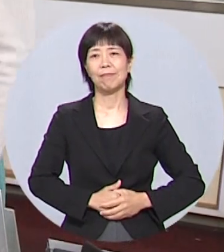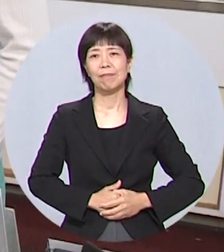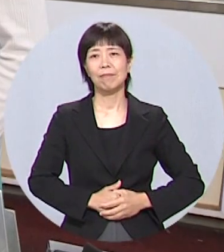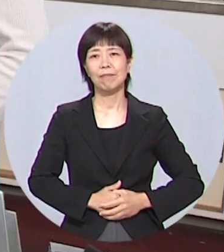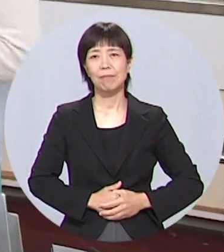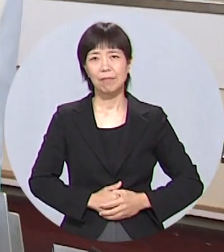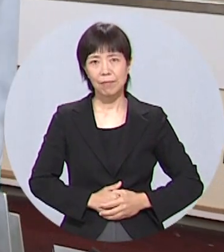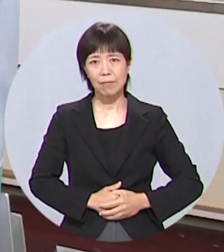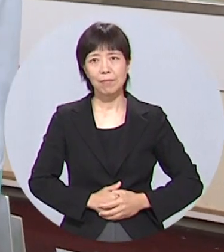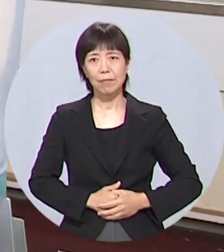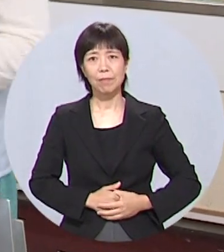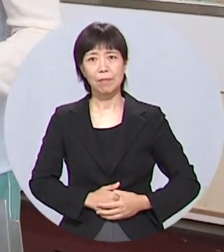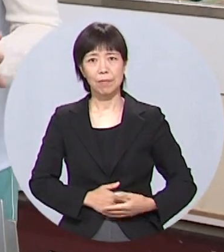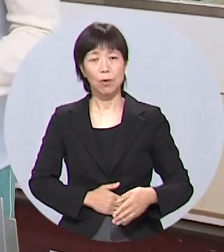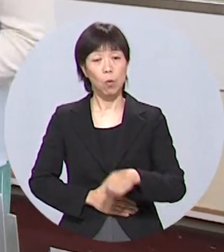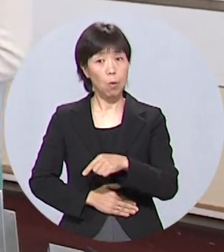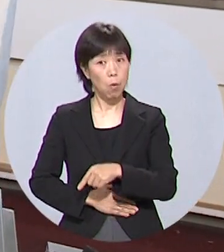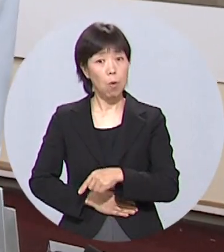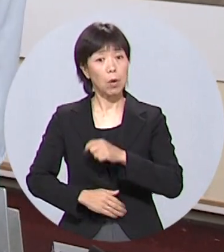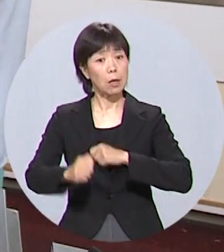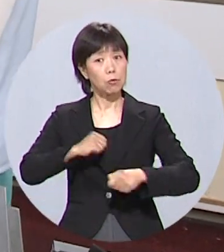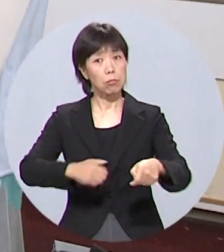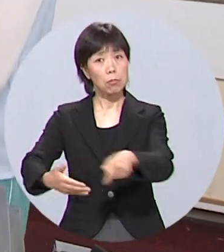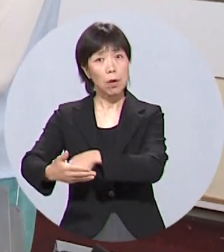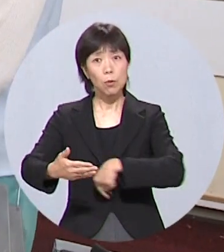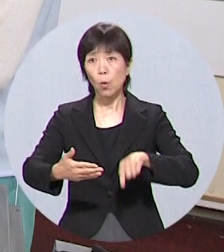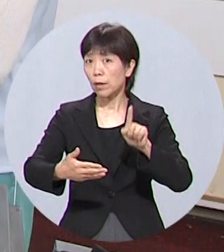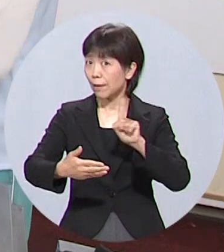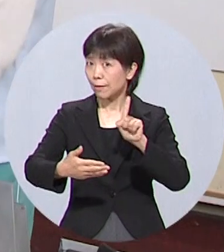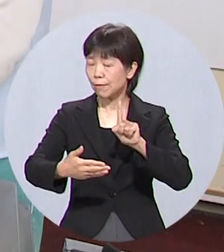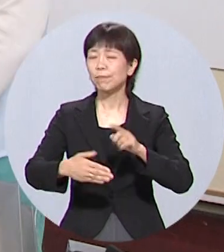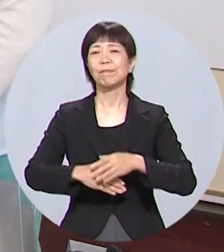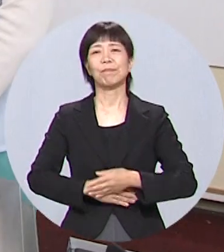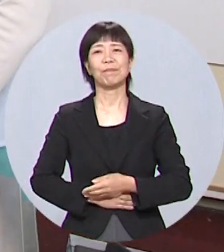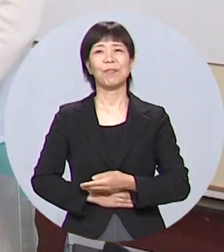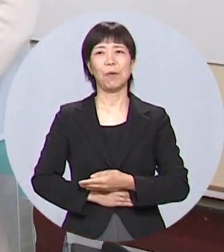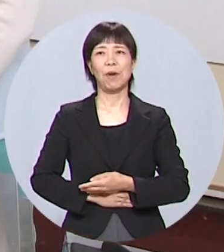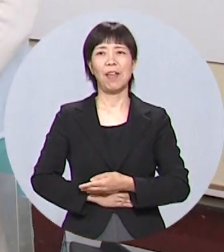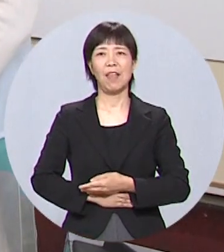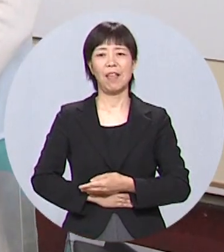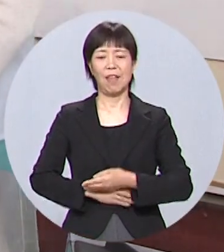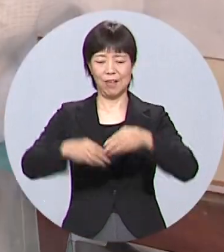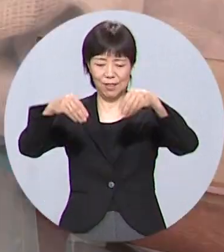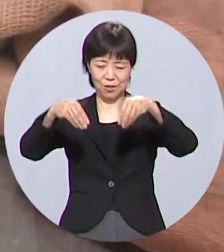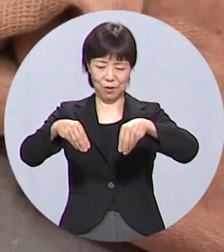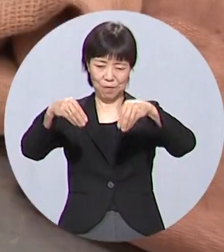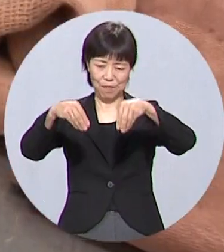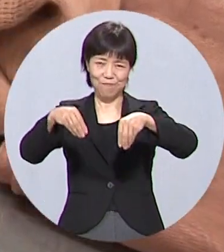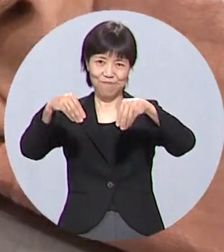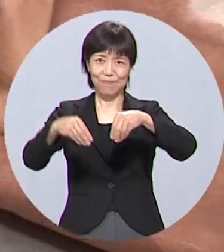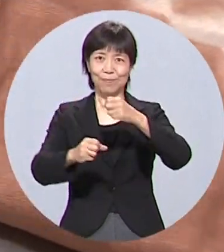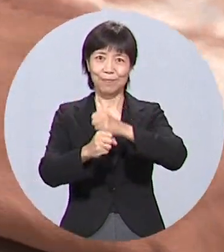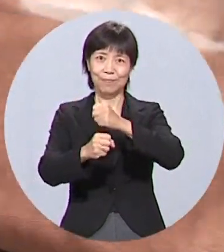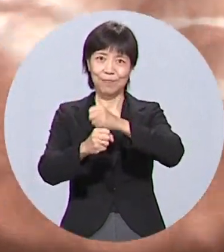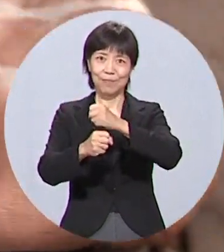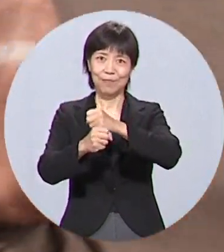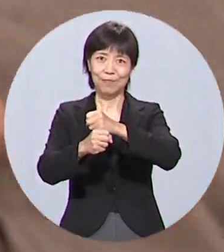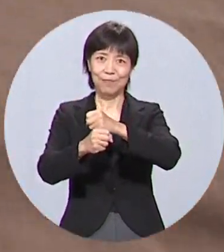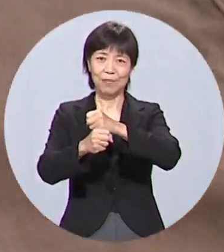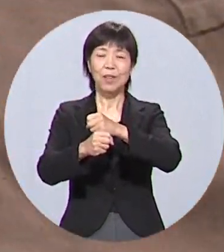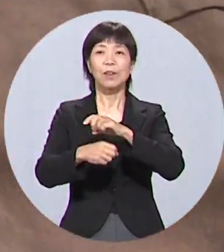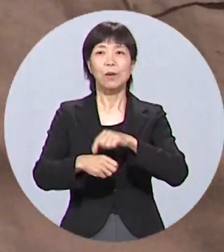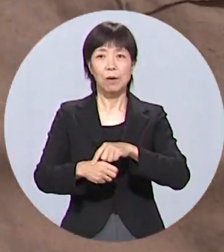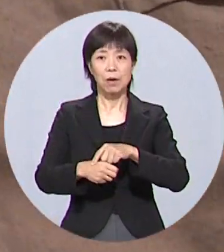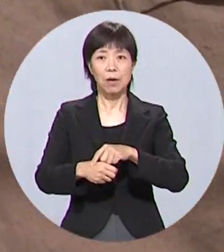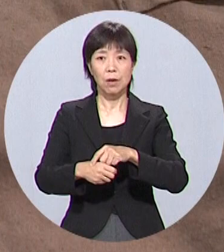早速なんですが、はい、皆さんはこちらでどのような活動をされてるんですか？は い、こういったものを染めてます。 おお、元はこれ